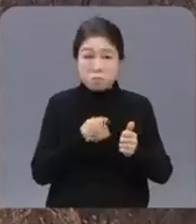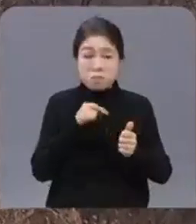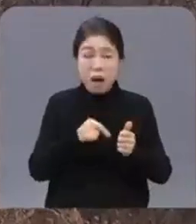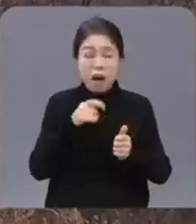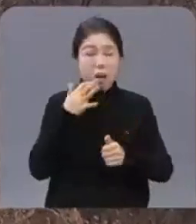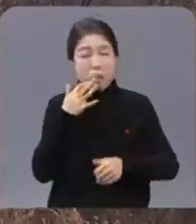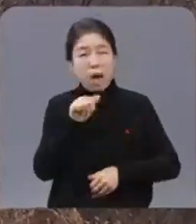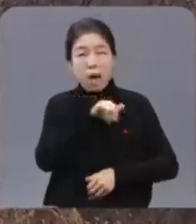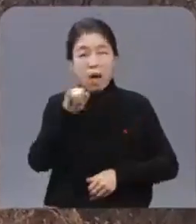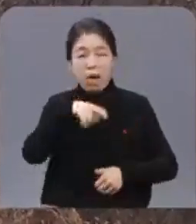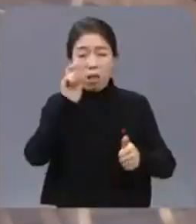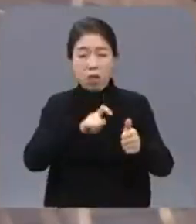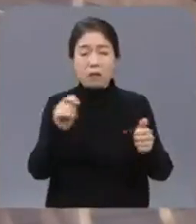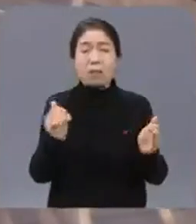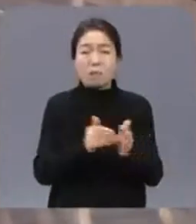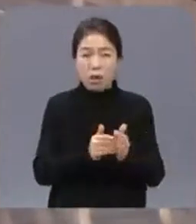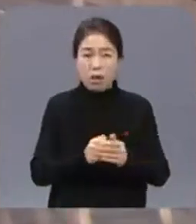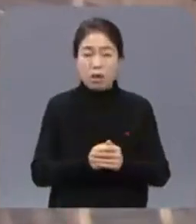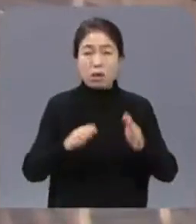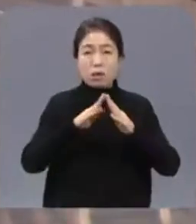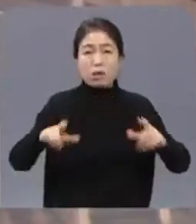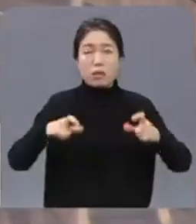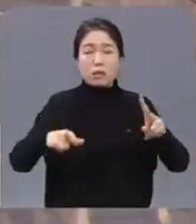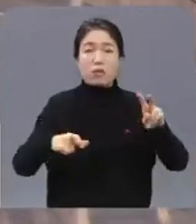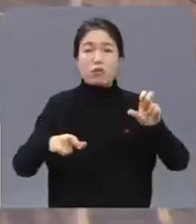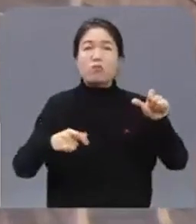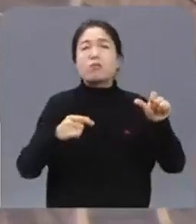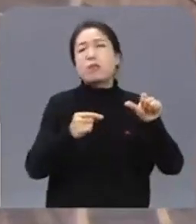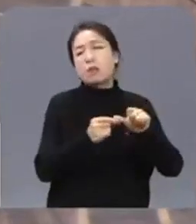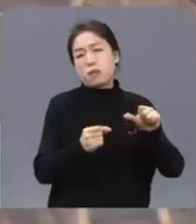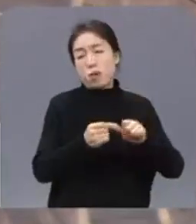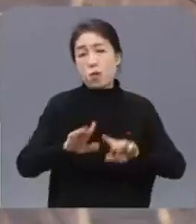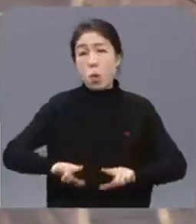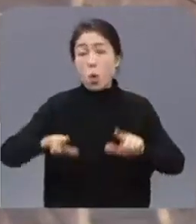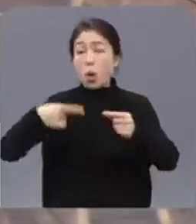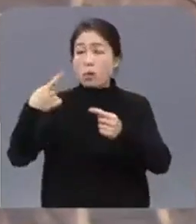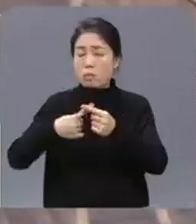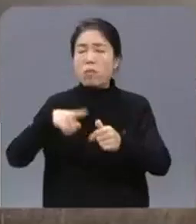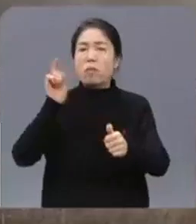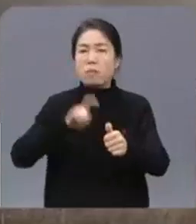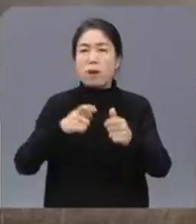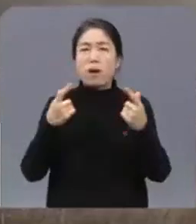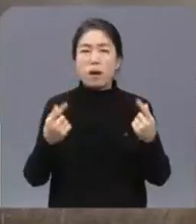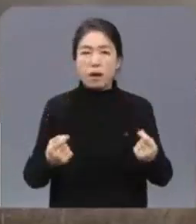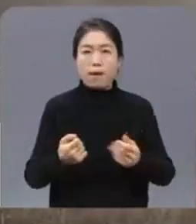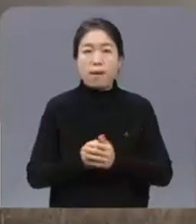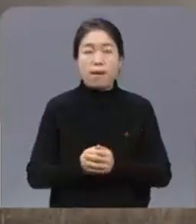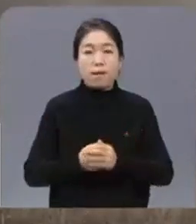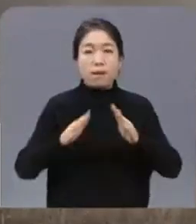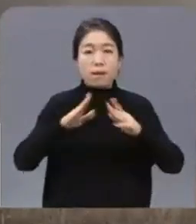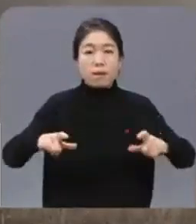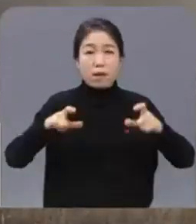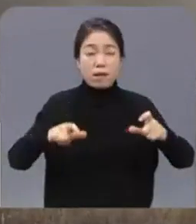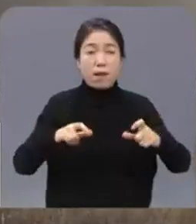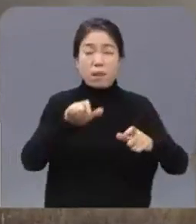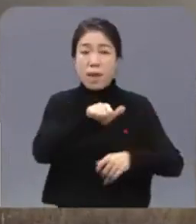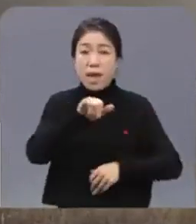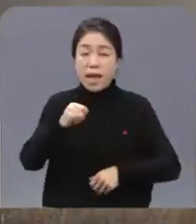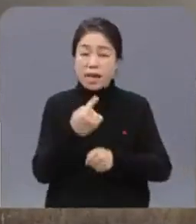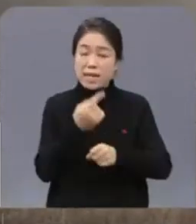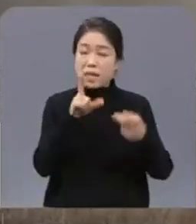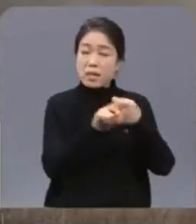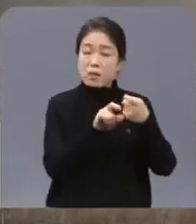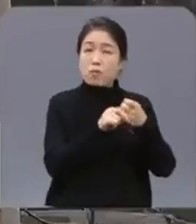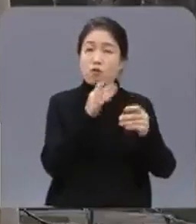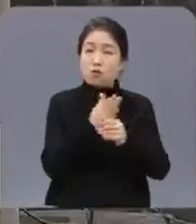ai의 최종 확진됐습니다 전남지역 25번째이자 올해의 첫 발생입니다 전남의 ai는 지난해 11월